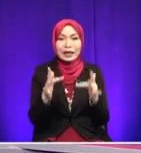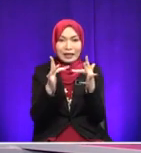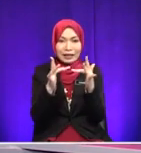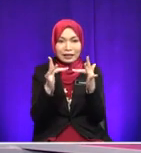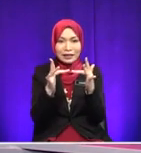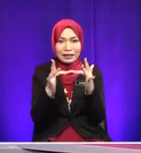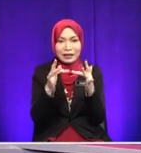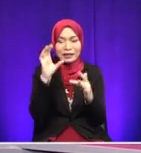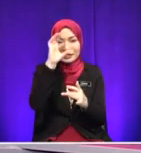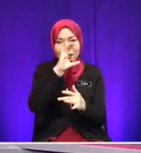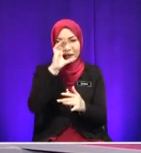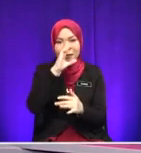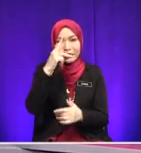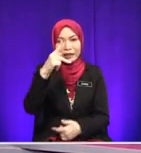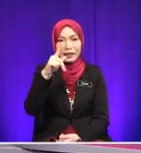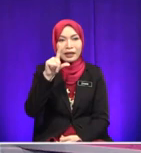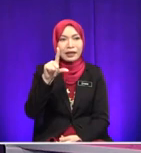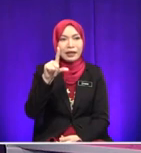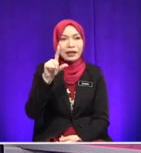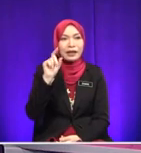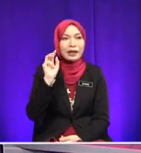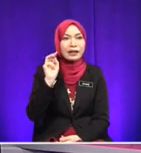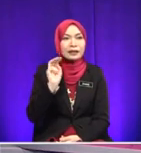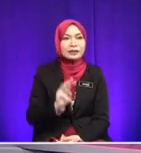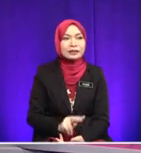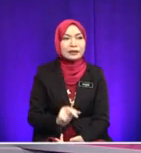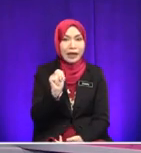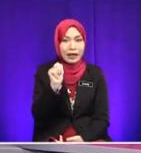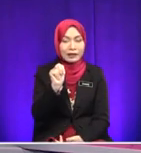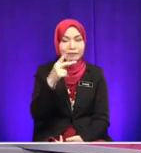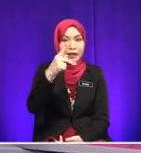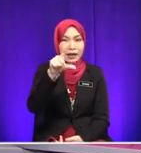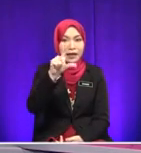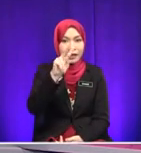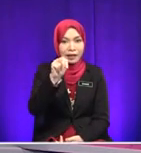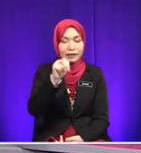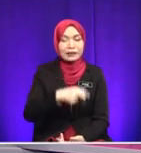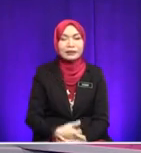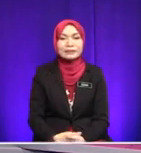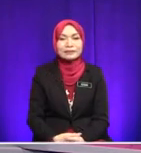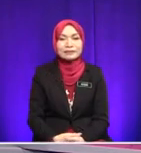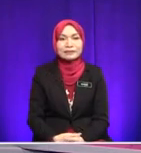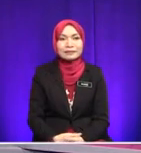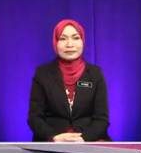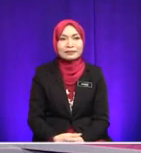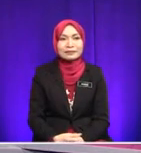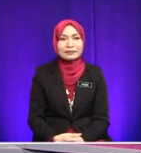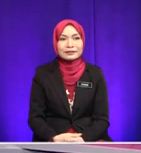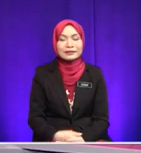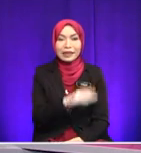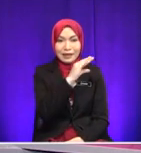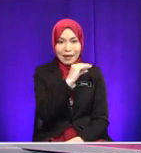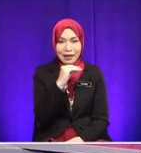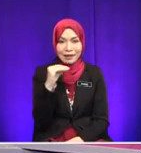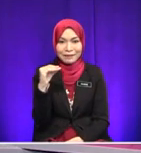tentang KLN dan jangan lupa, jangan lupa iaitu